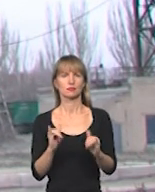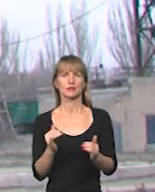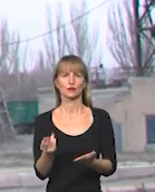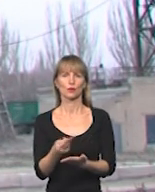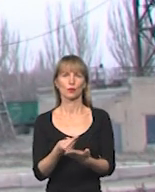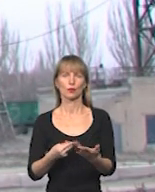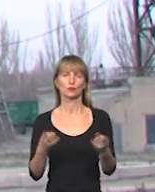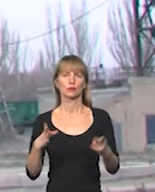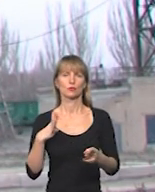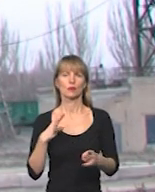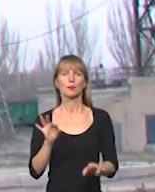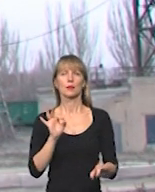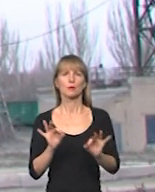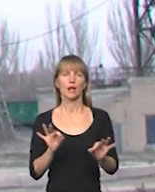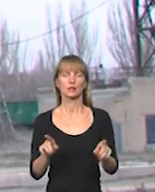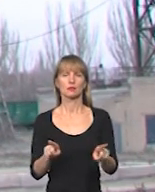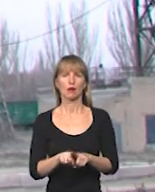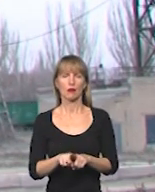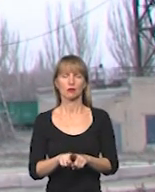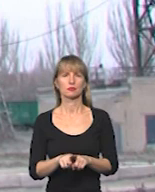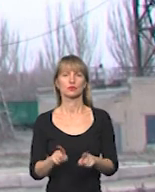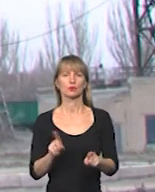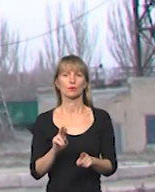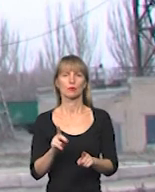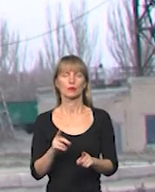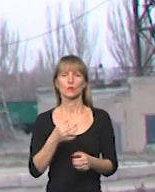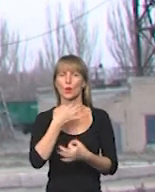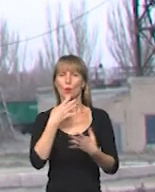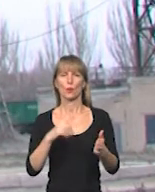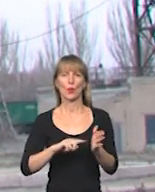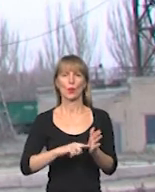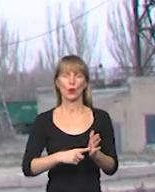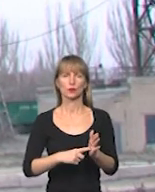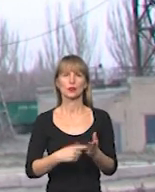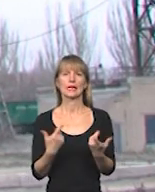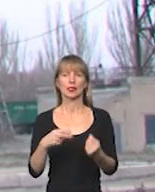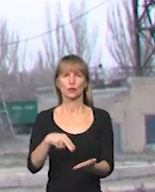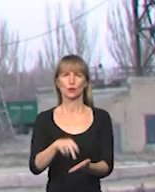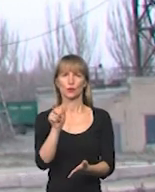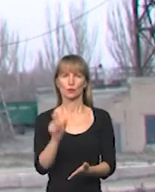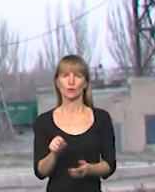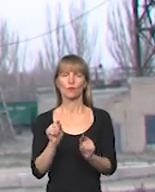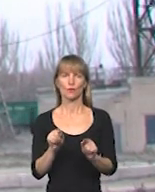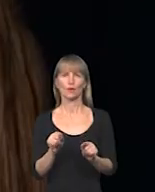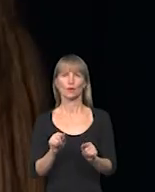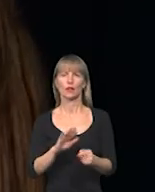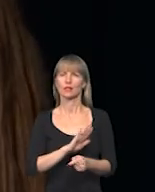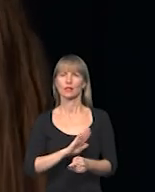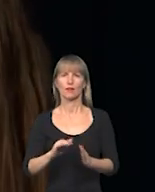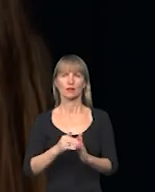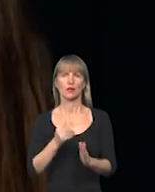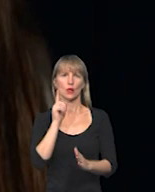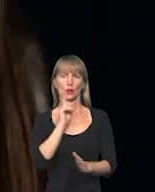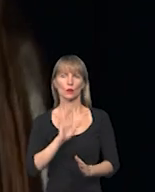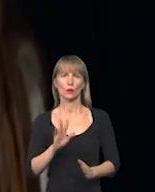Зображення потрібно було підбирати таким чином, щоб з любої точки, де стоїть людина, воно не викликало